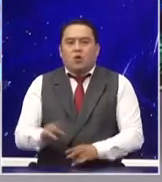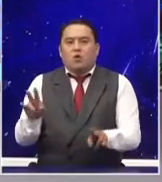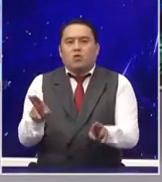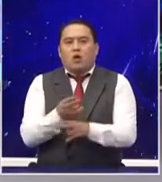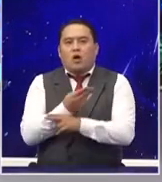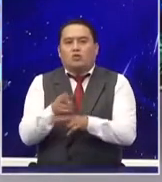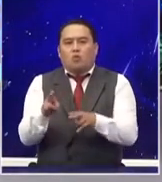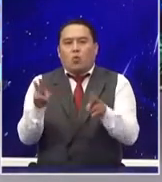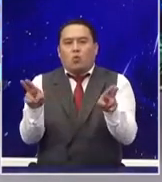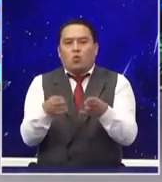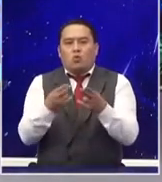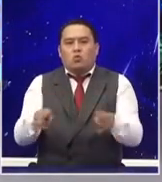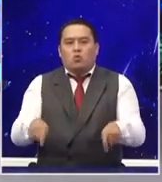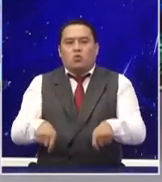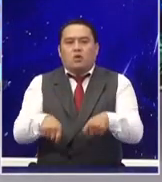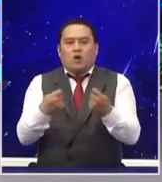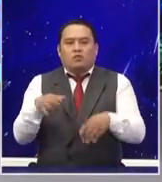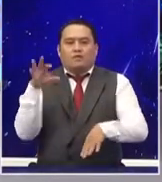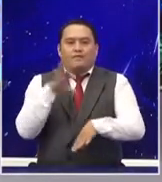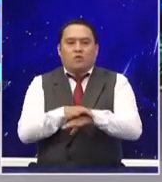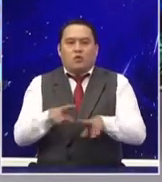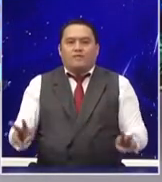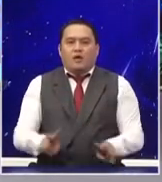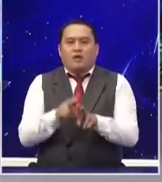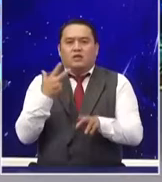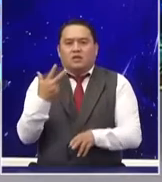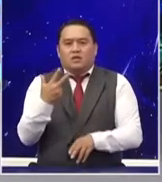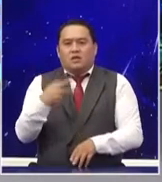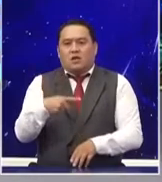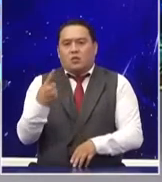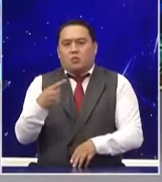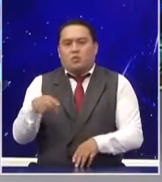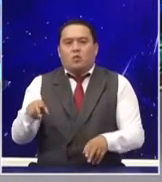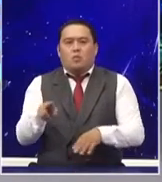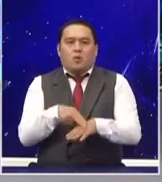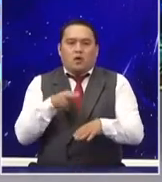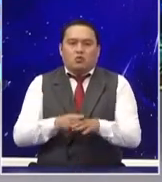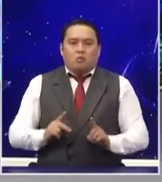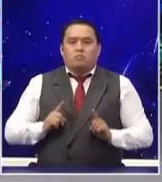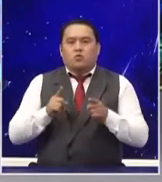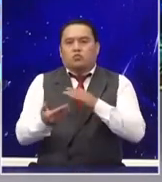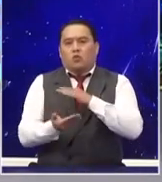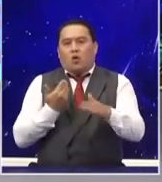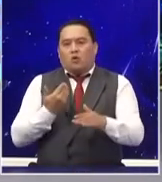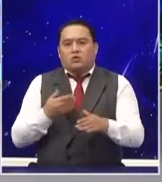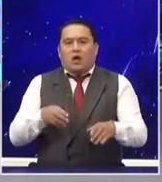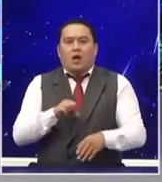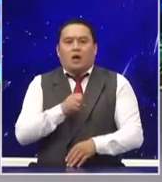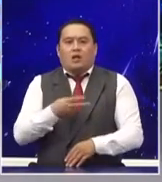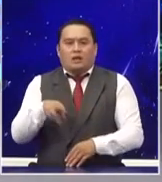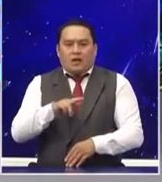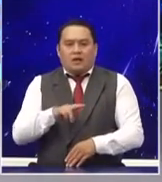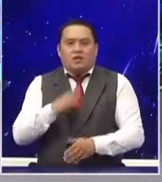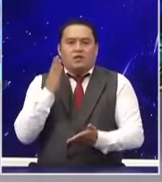Ночной клуб, нарушивший карантин, выявлен в Нур-Султане. В 3 часа 31 минуту в столичную полицию поступил вызов о том, что заведение